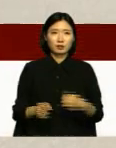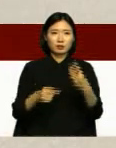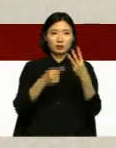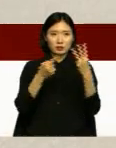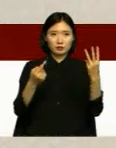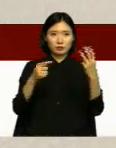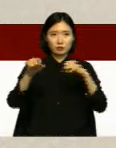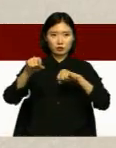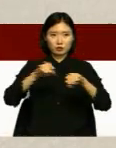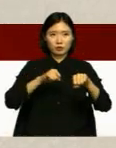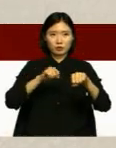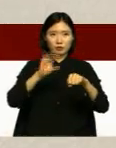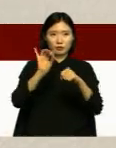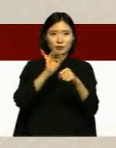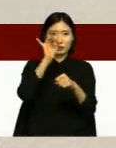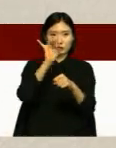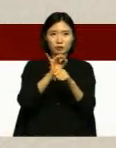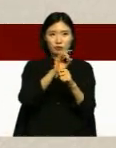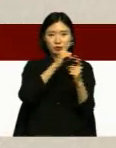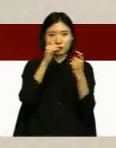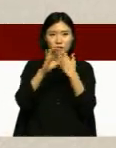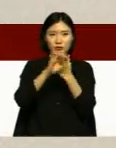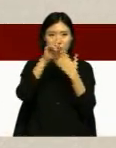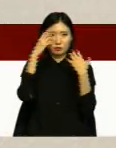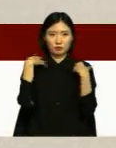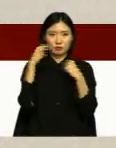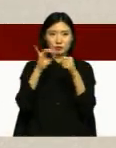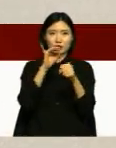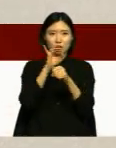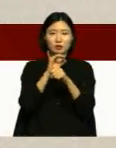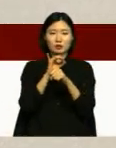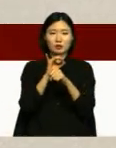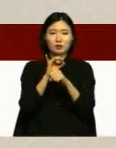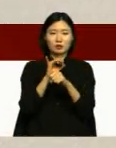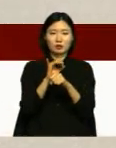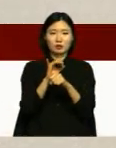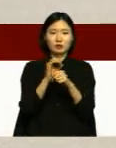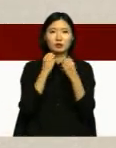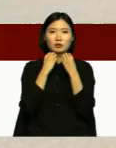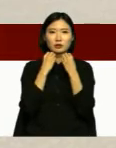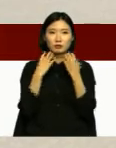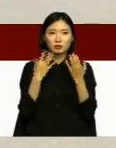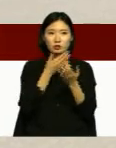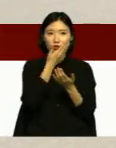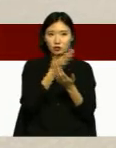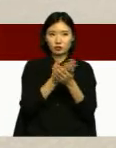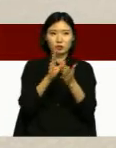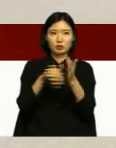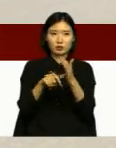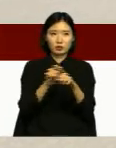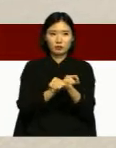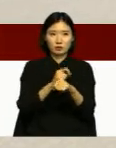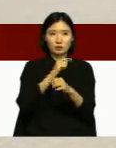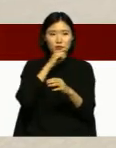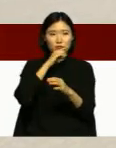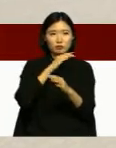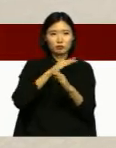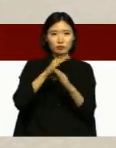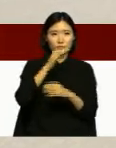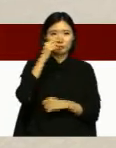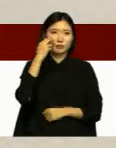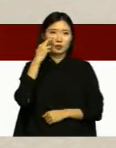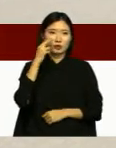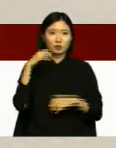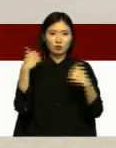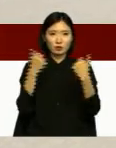3.1운동 100주년과 임시정부 100주년이 겹치는 그런 귀중한 해, 특별히 북미회담이 우리가